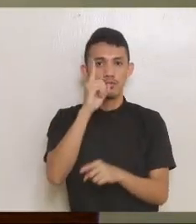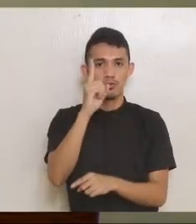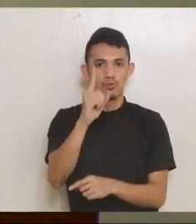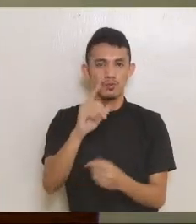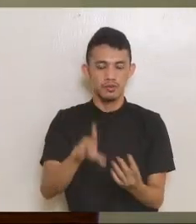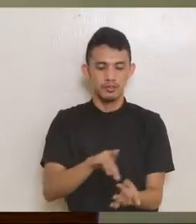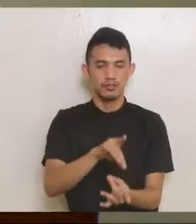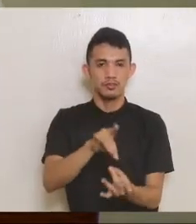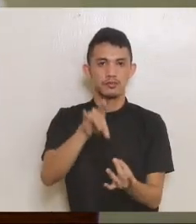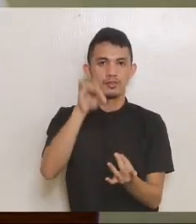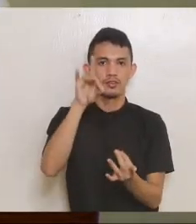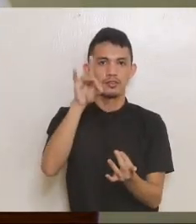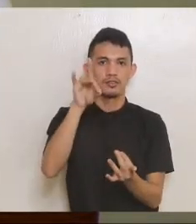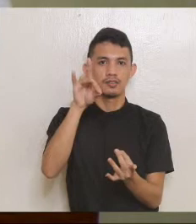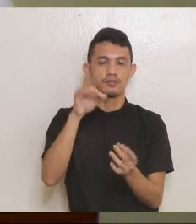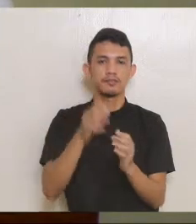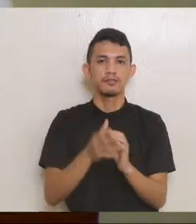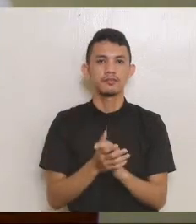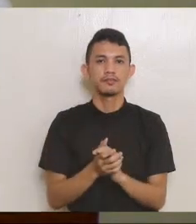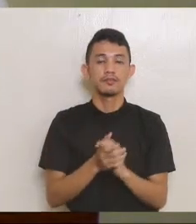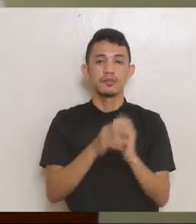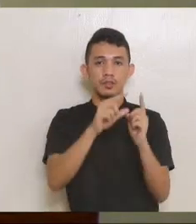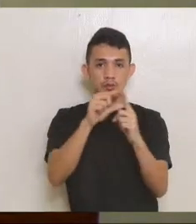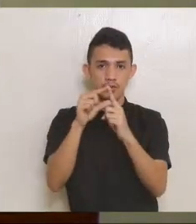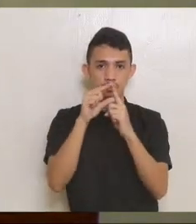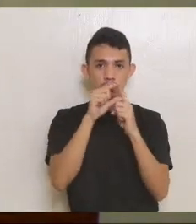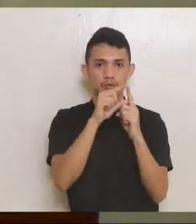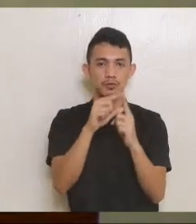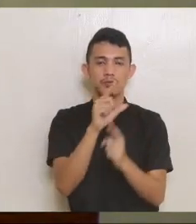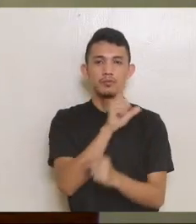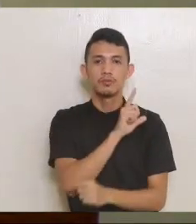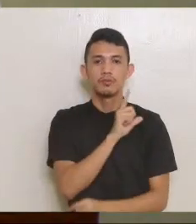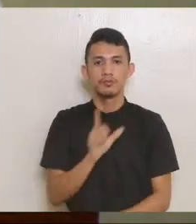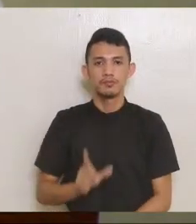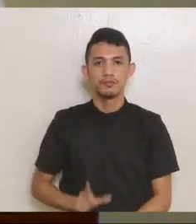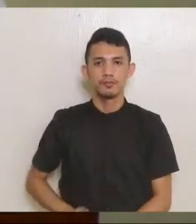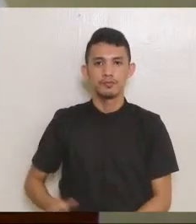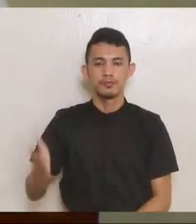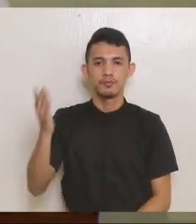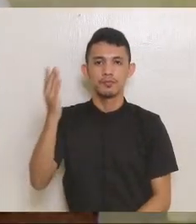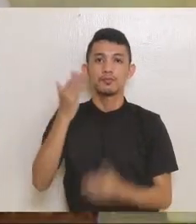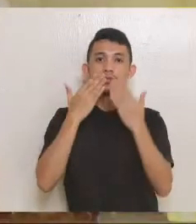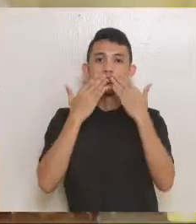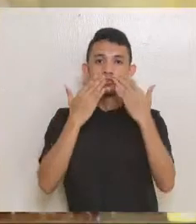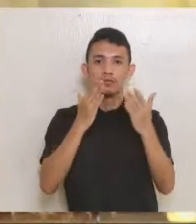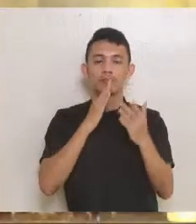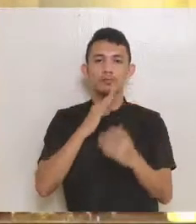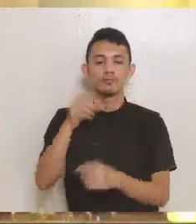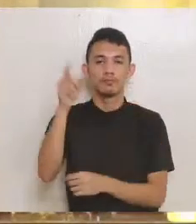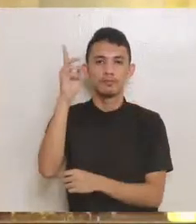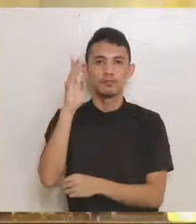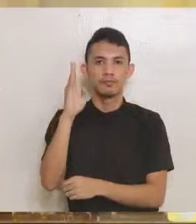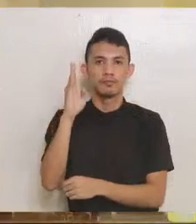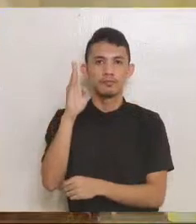espiritu. Ang pulong sa Ginoo. Salamat sa Dios.